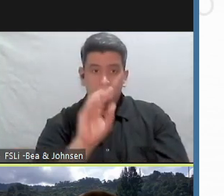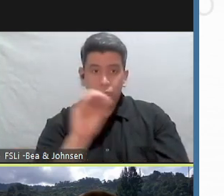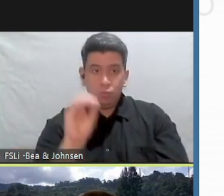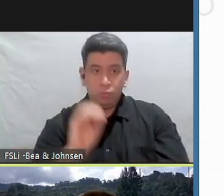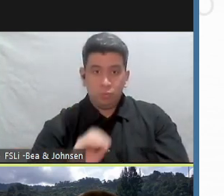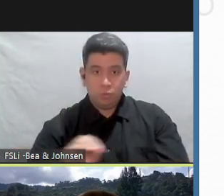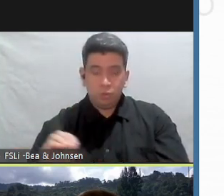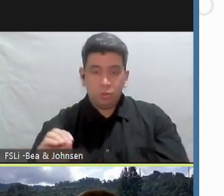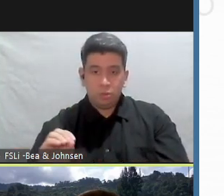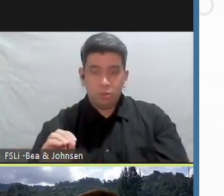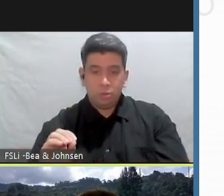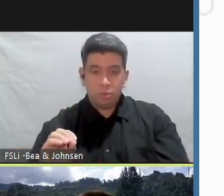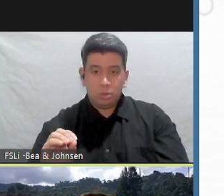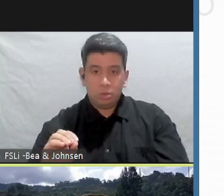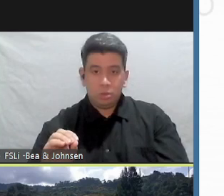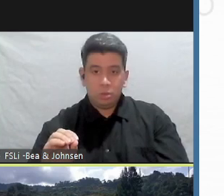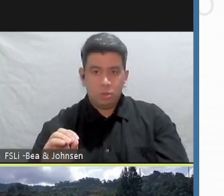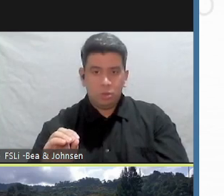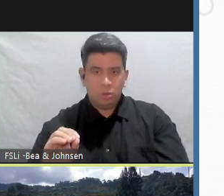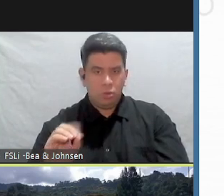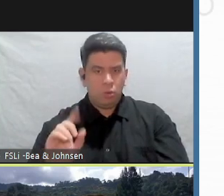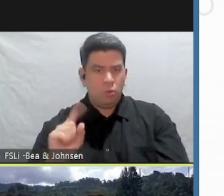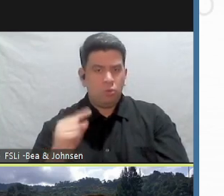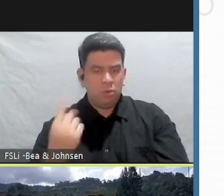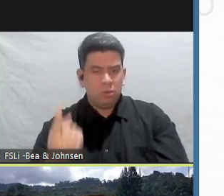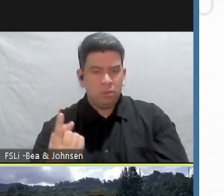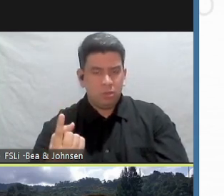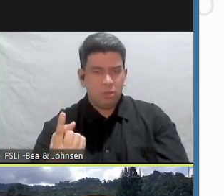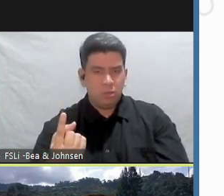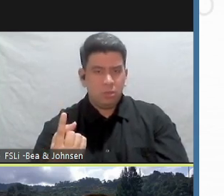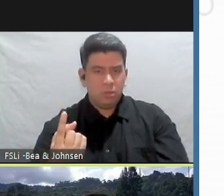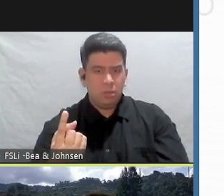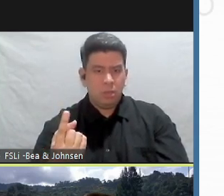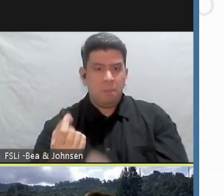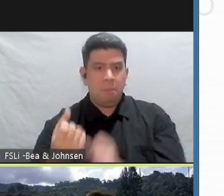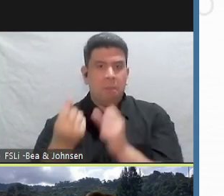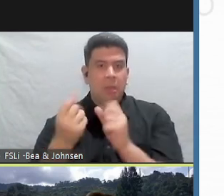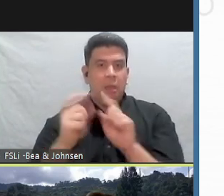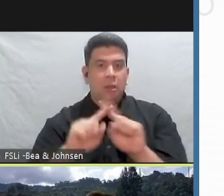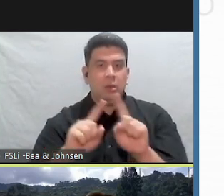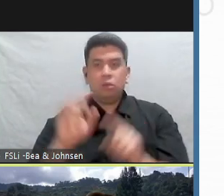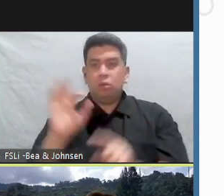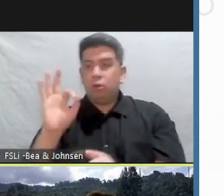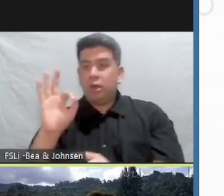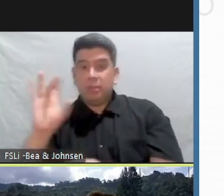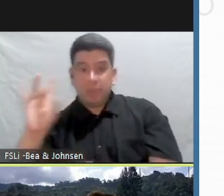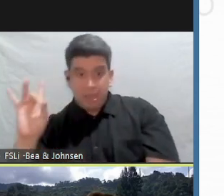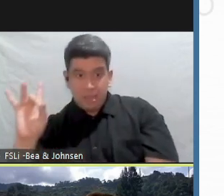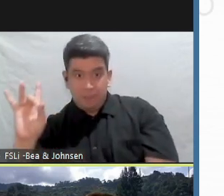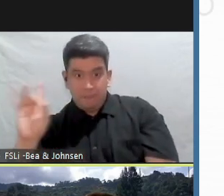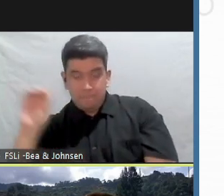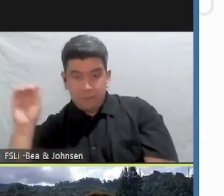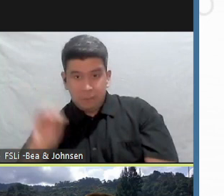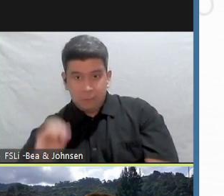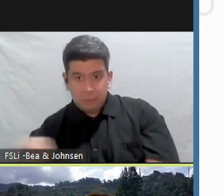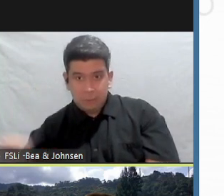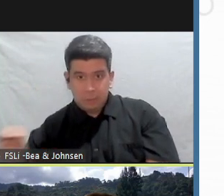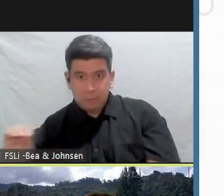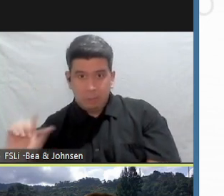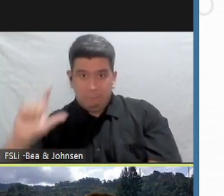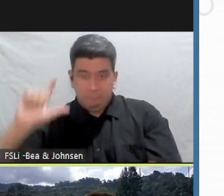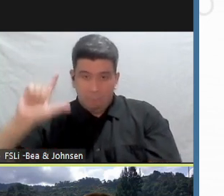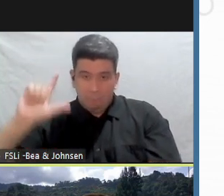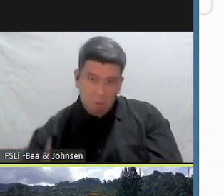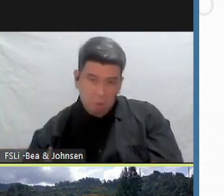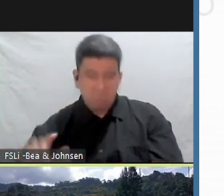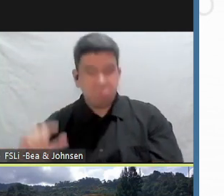proficient, imagine 2%. Majority ng mga teachers ay low or medium